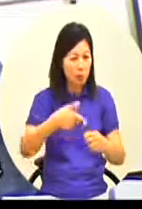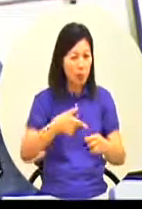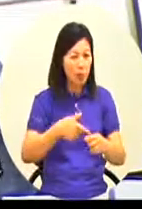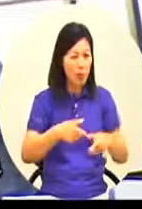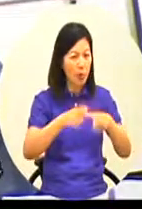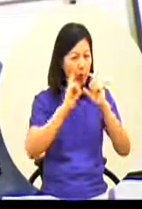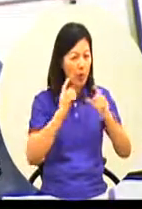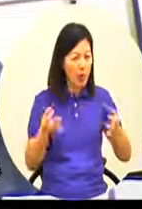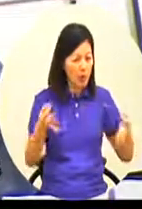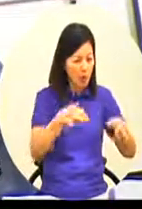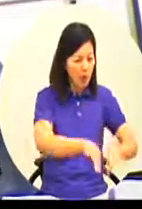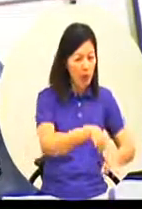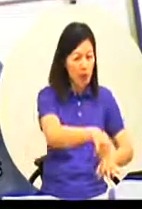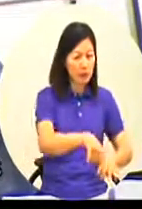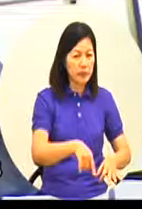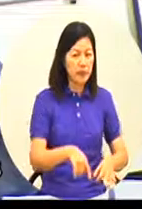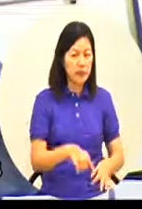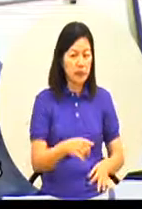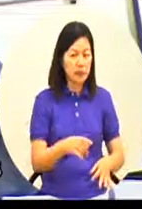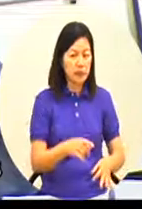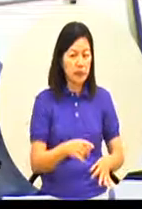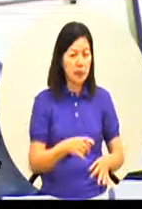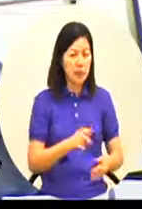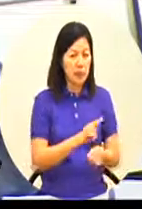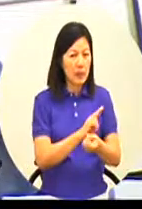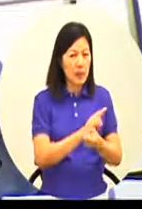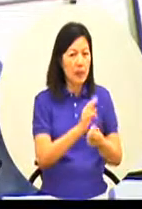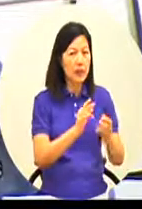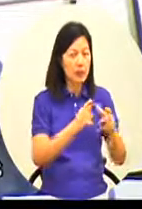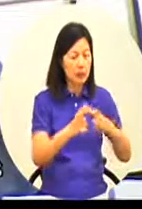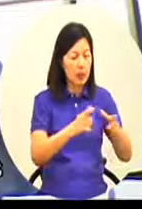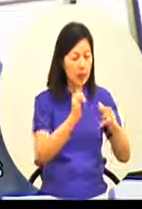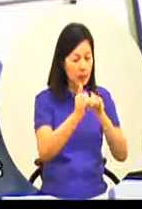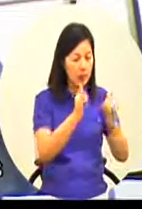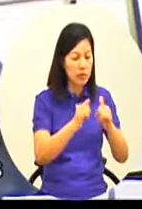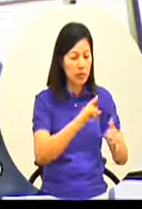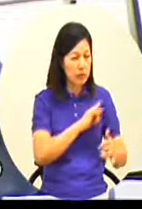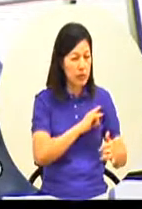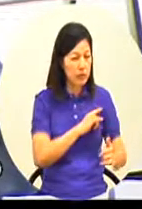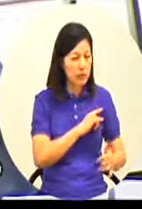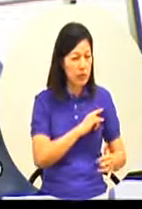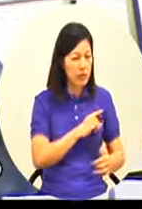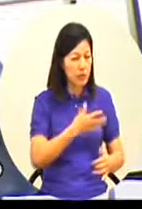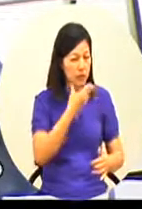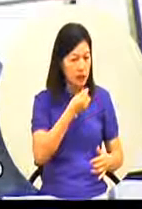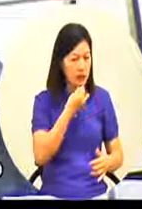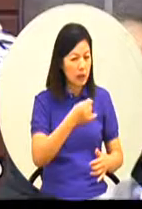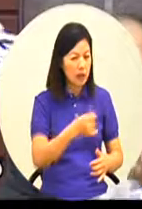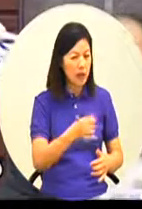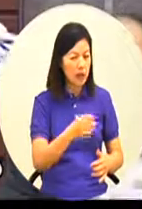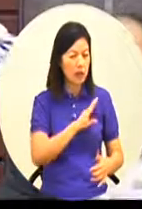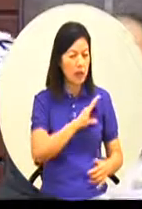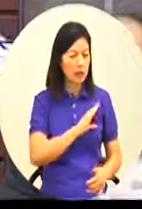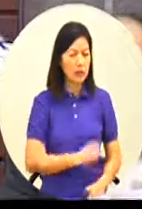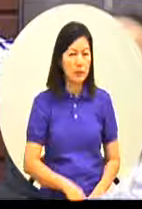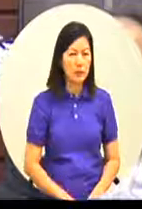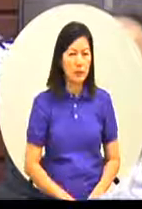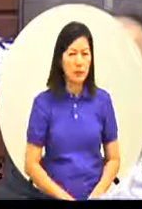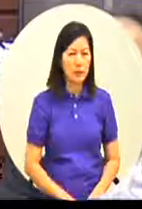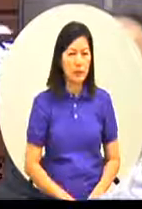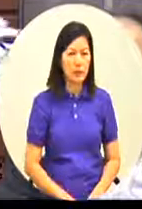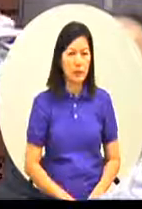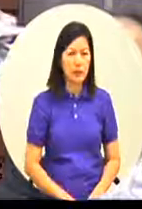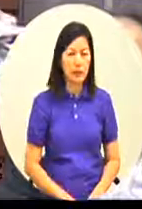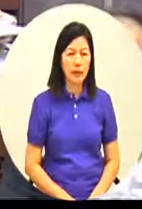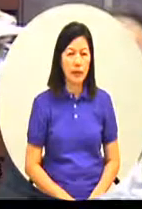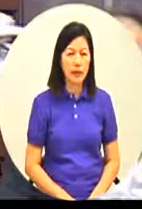们林园乡亲应该享有的一个基础建设啊。 这个在这边跟林园报告了，